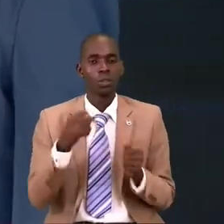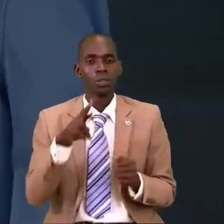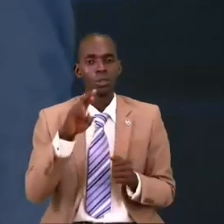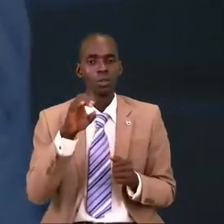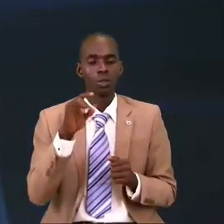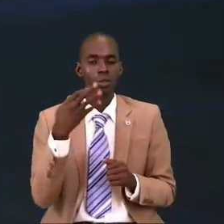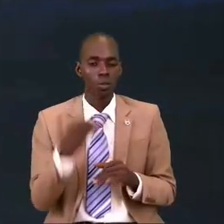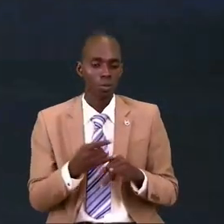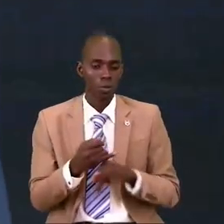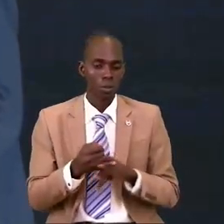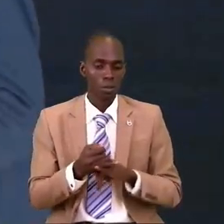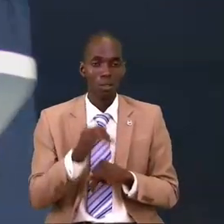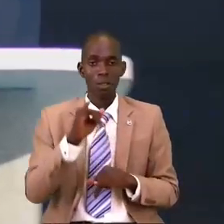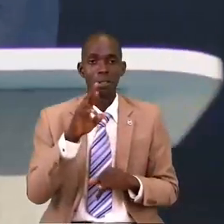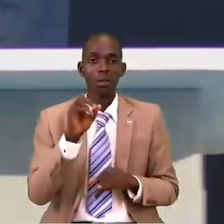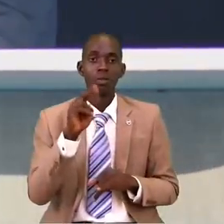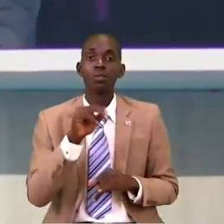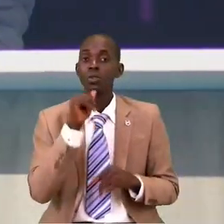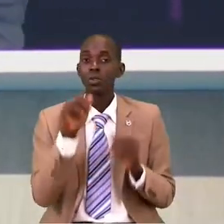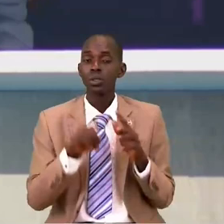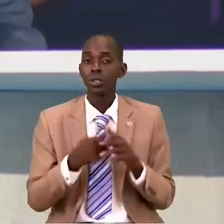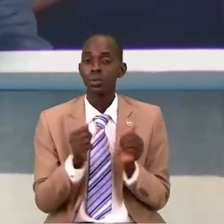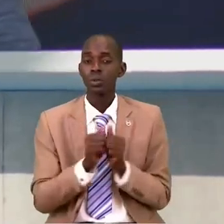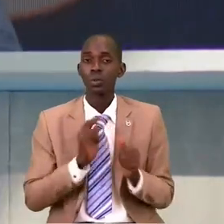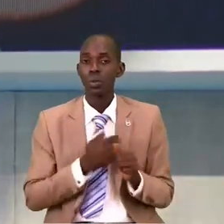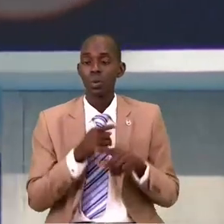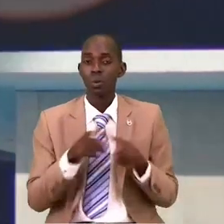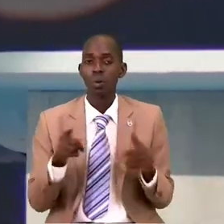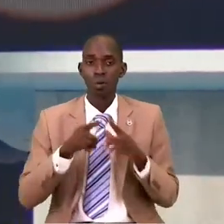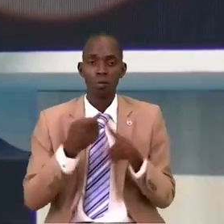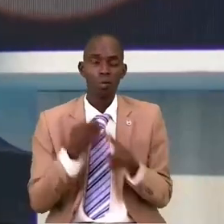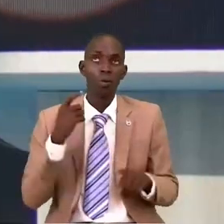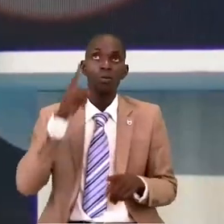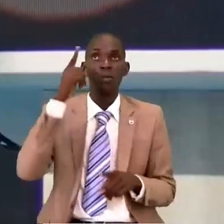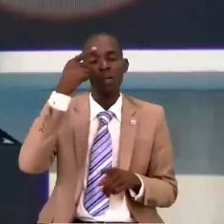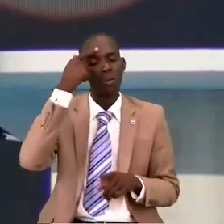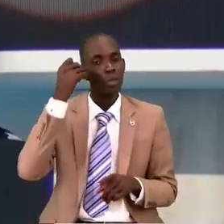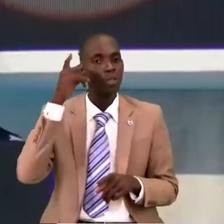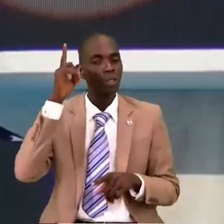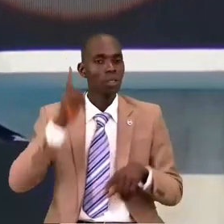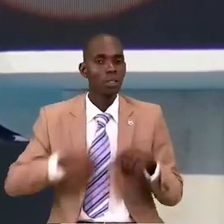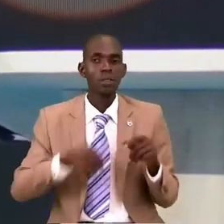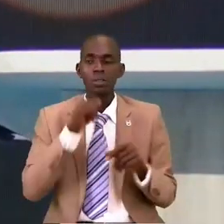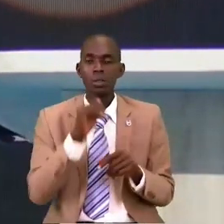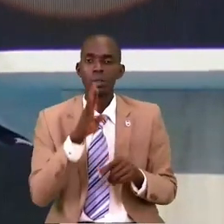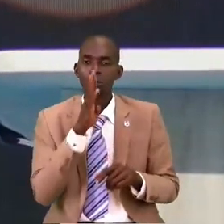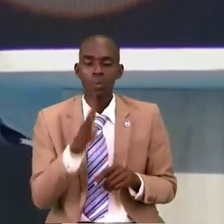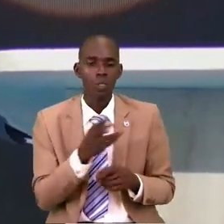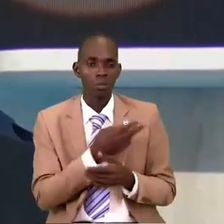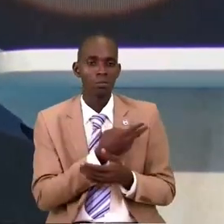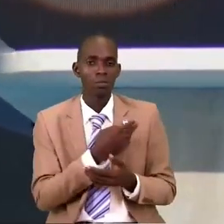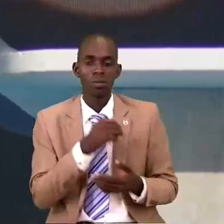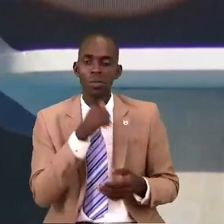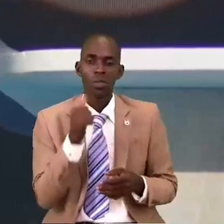ne peut pas être infidèle à son fils unique, voilà pourquoi tout ce qu'il a promis, nous